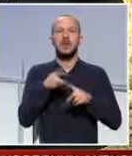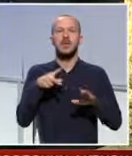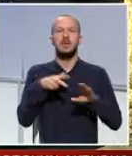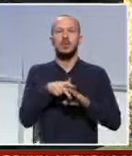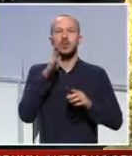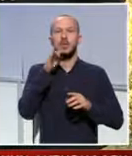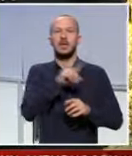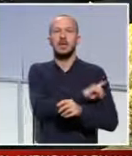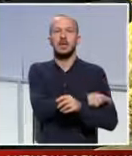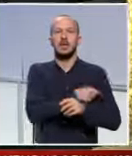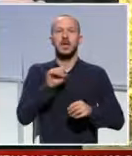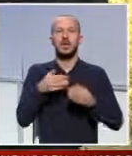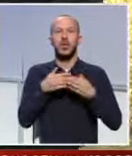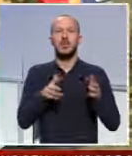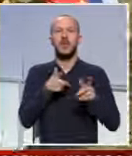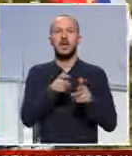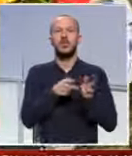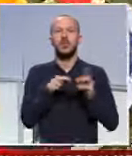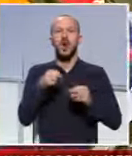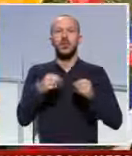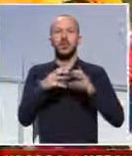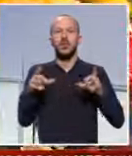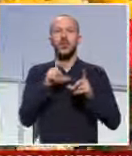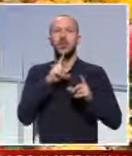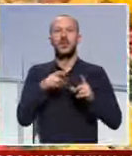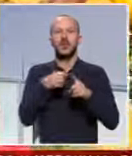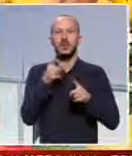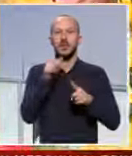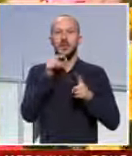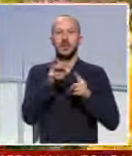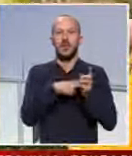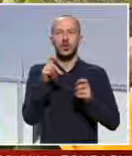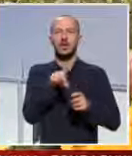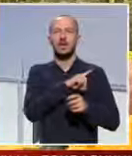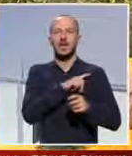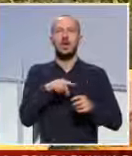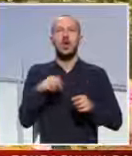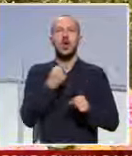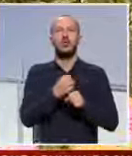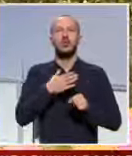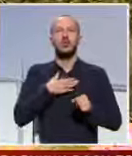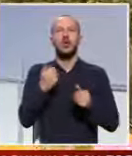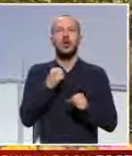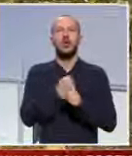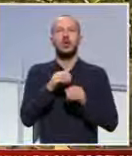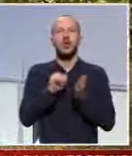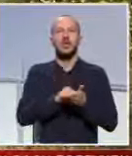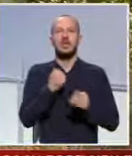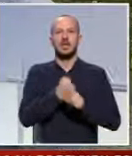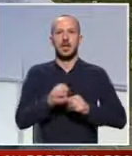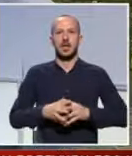spriječilo muslimanske snage da otvore vatru na automobilu u kojem su Kolevski i Pečinović stradali obavljajući svoj novinarski